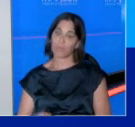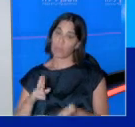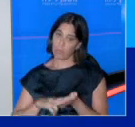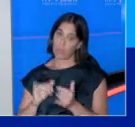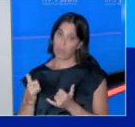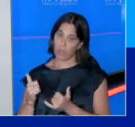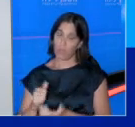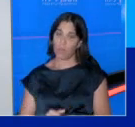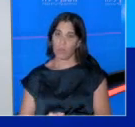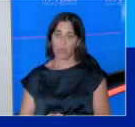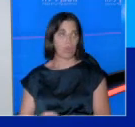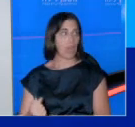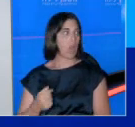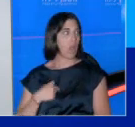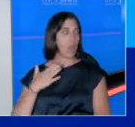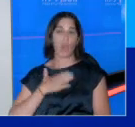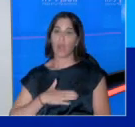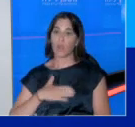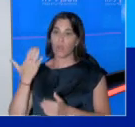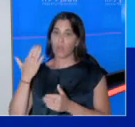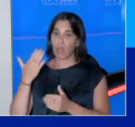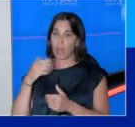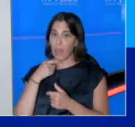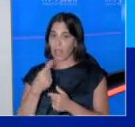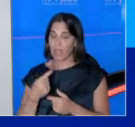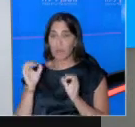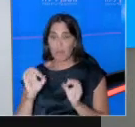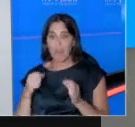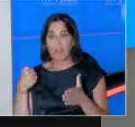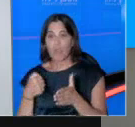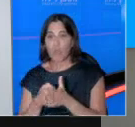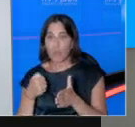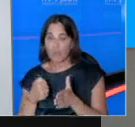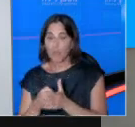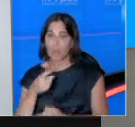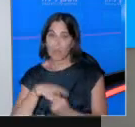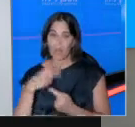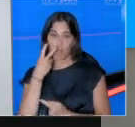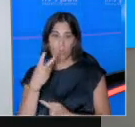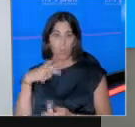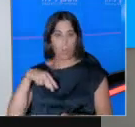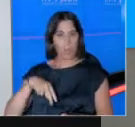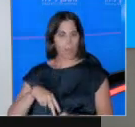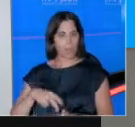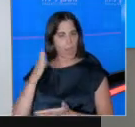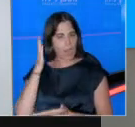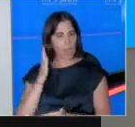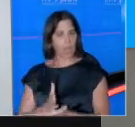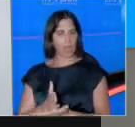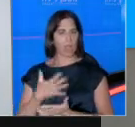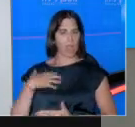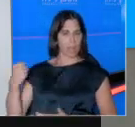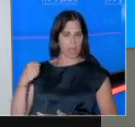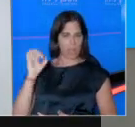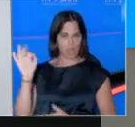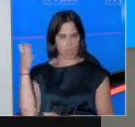נכון. אני רוצה לציין שבאמת סוף סוף אנחנו רואים עמדה נחרצת ואמיצה של